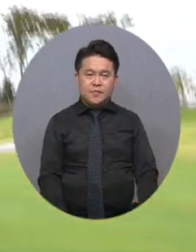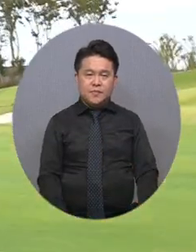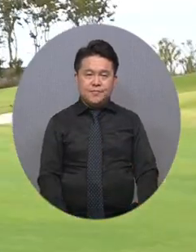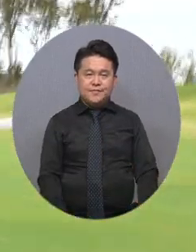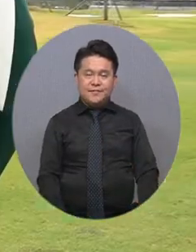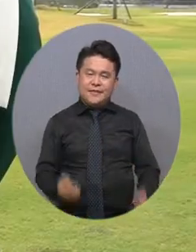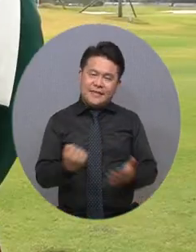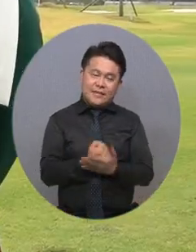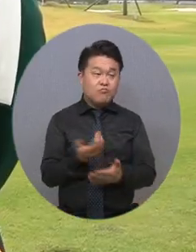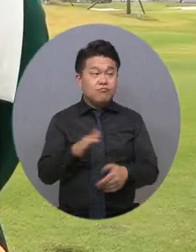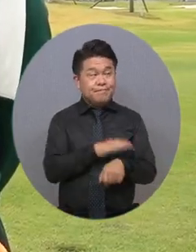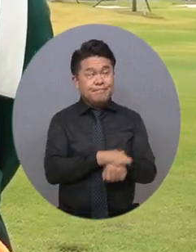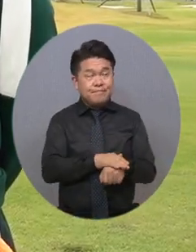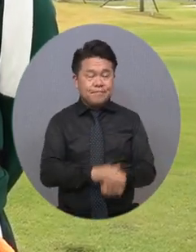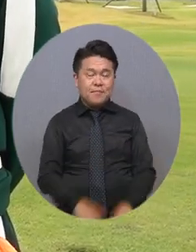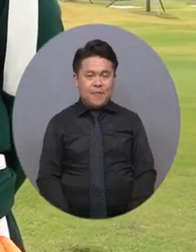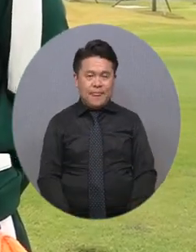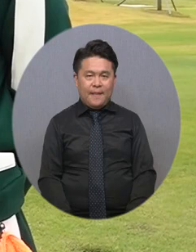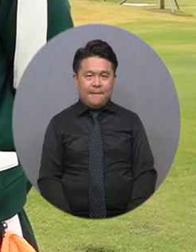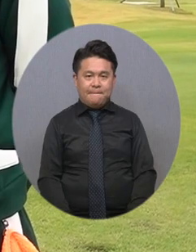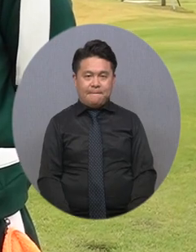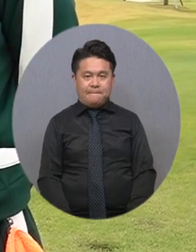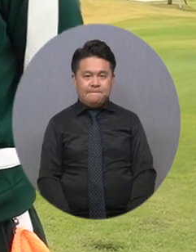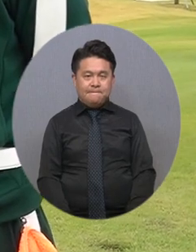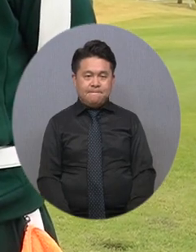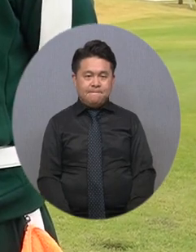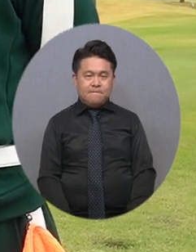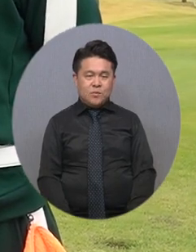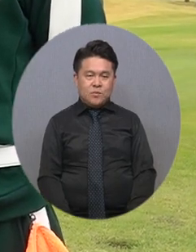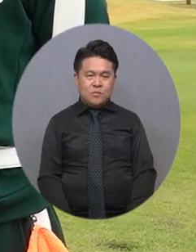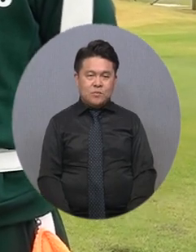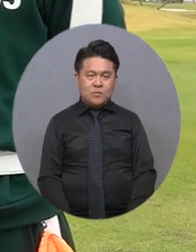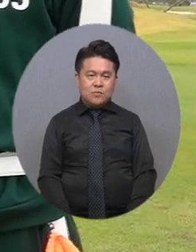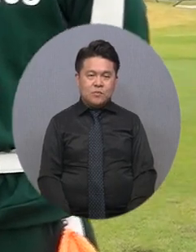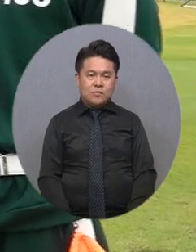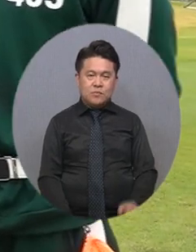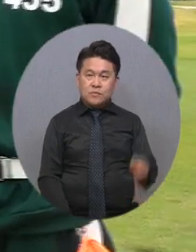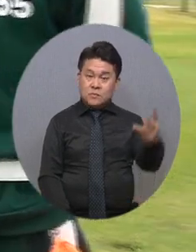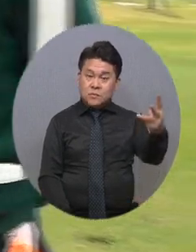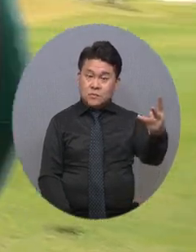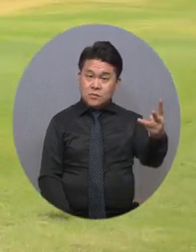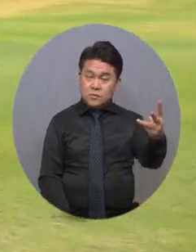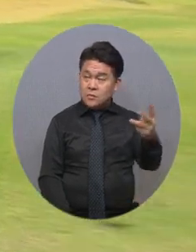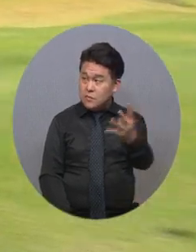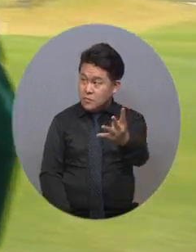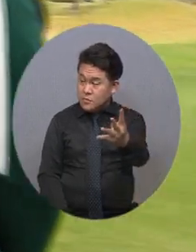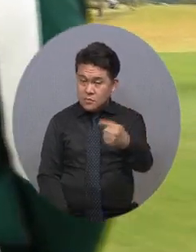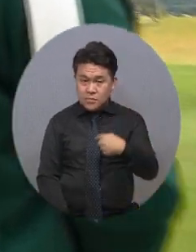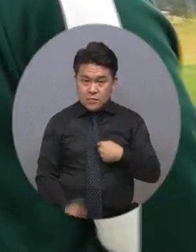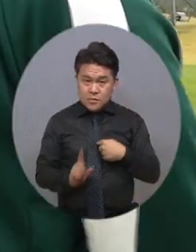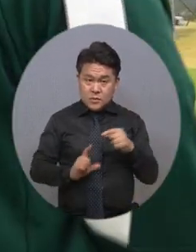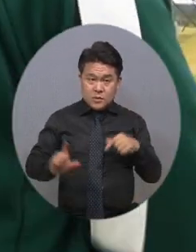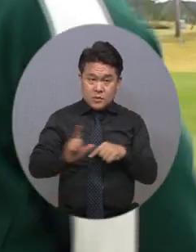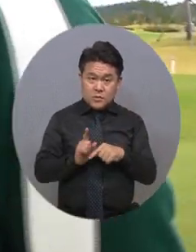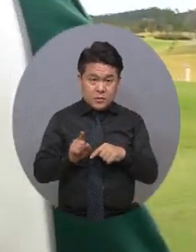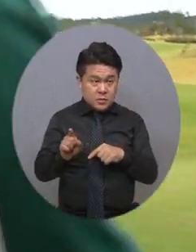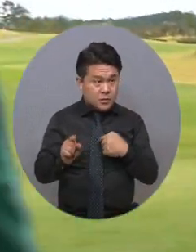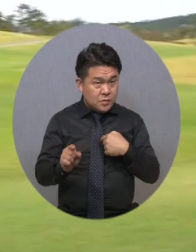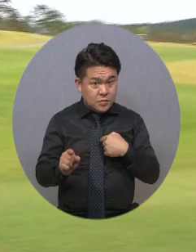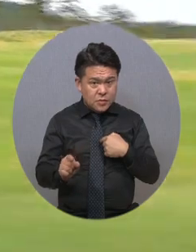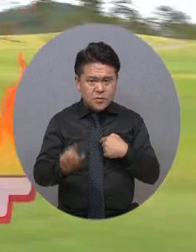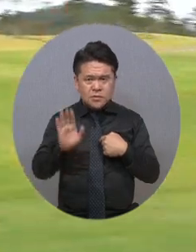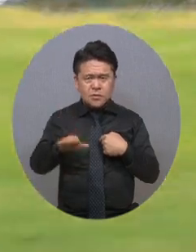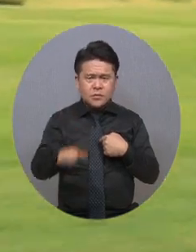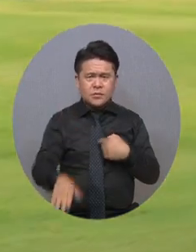잘해서 잘했다. 저 친구도 올리면 3-1인가? 아니, 이제 4-1이지. 4. 아, 그래? 우리가 한 타 앞서 지금? 그